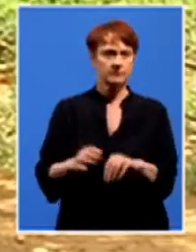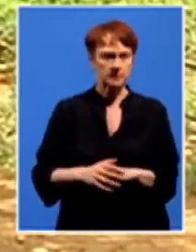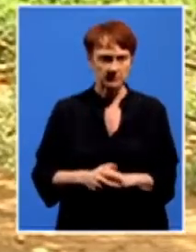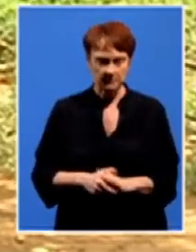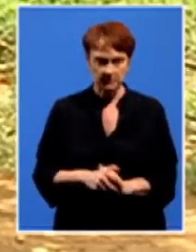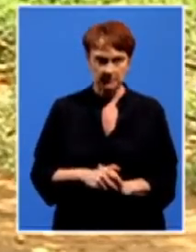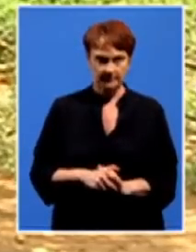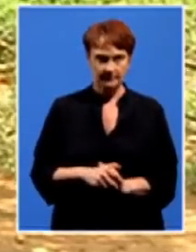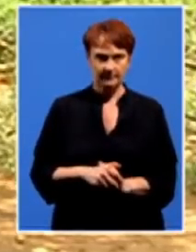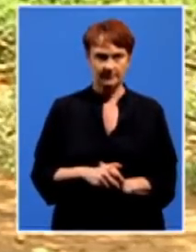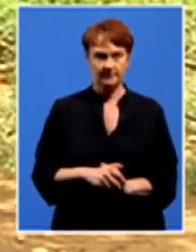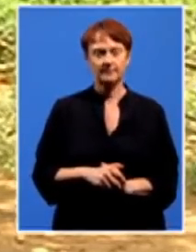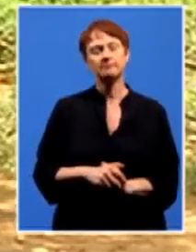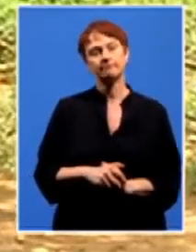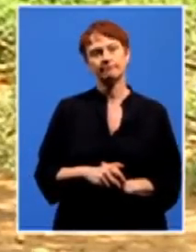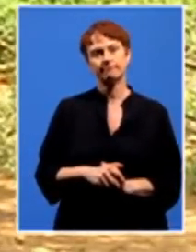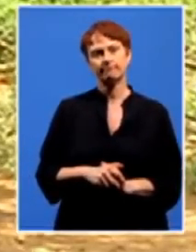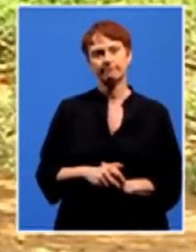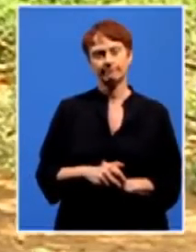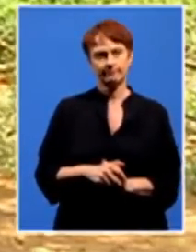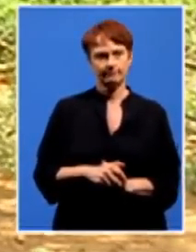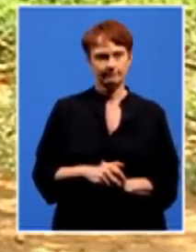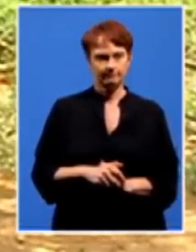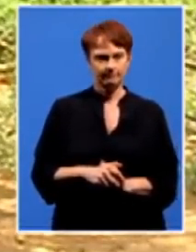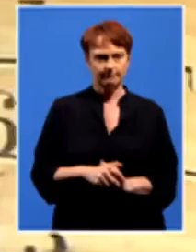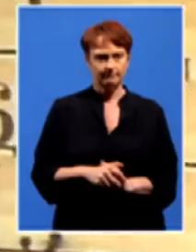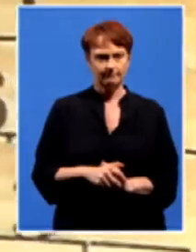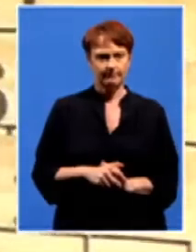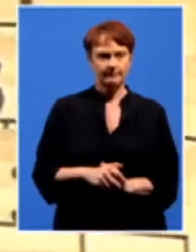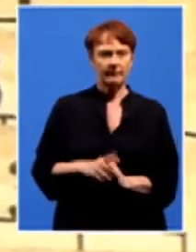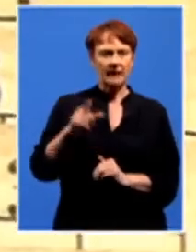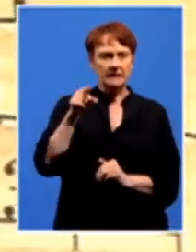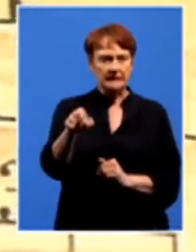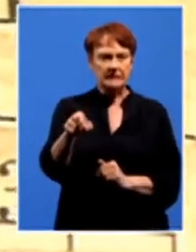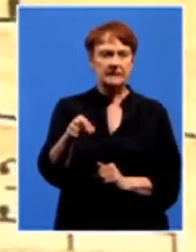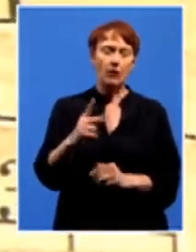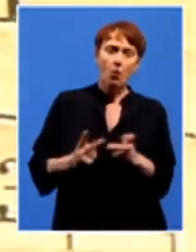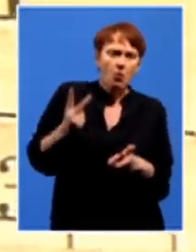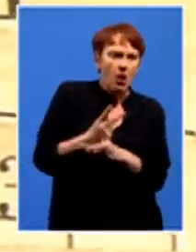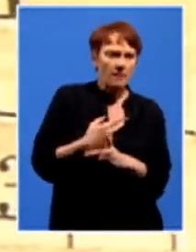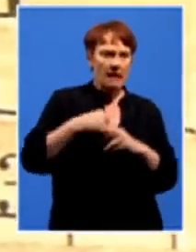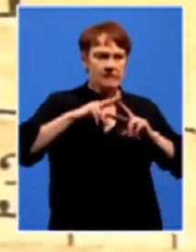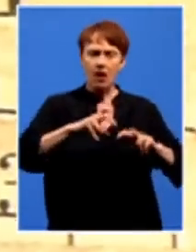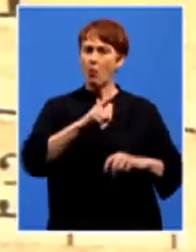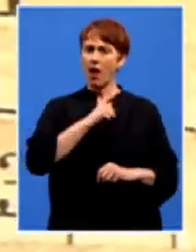a ni famba kahle ku hlupheka ka koho a ku ni hluphangi ku fana na le Alexander.